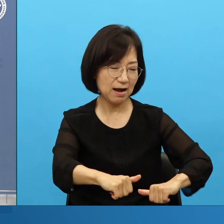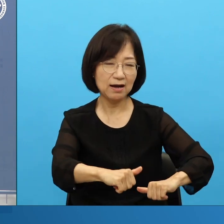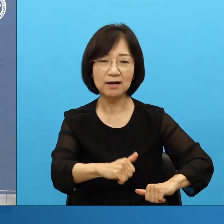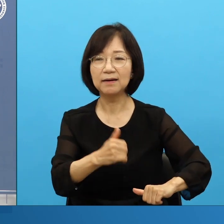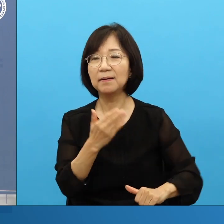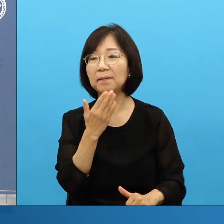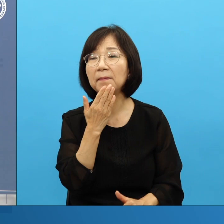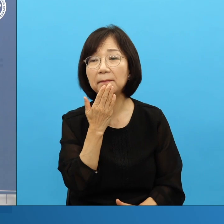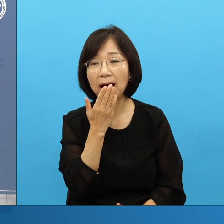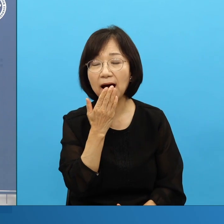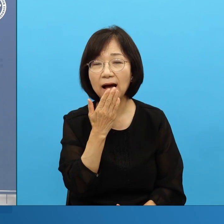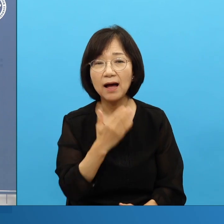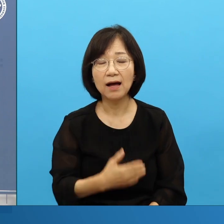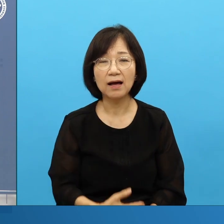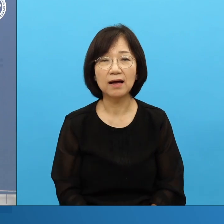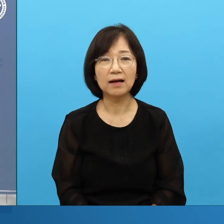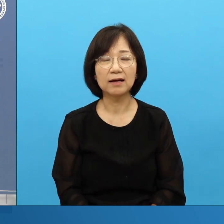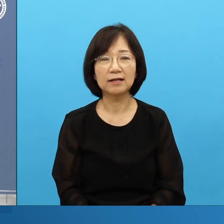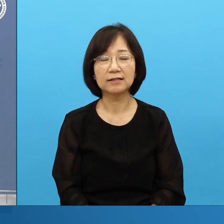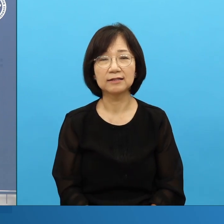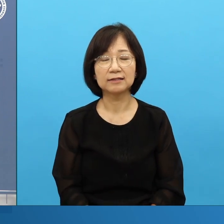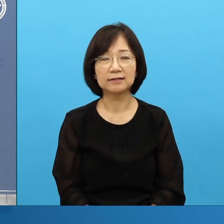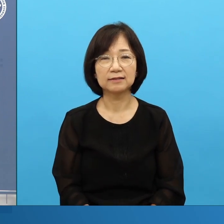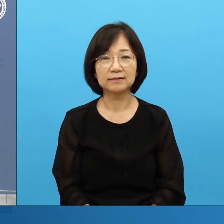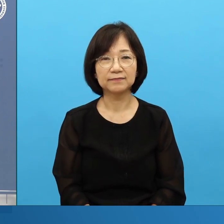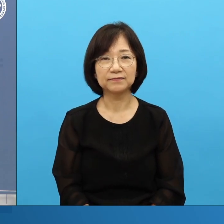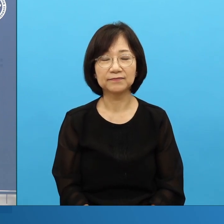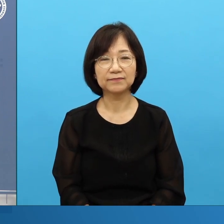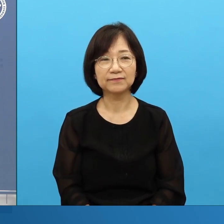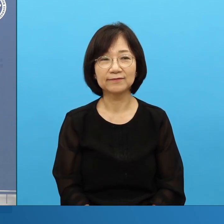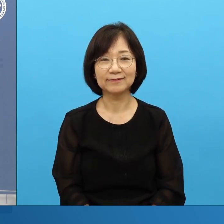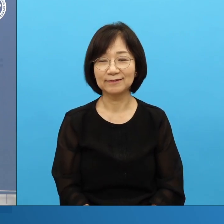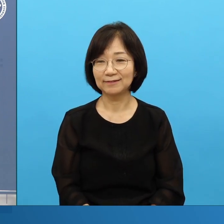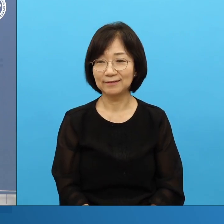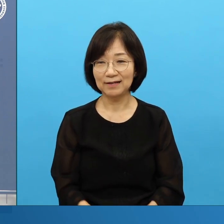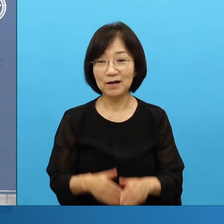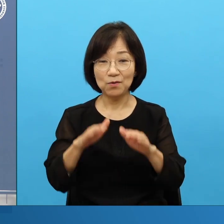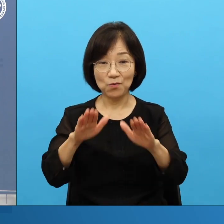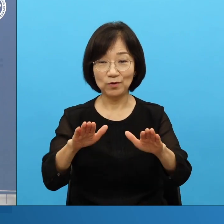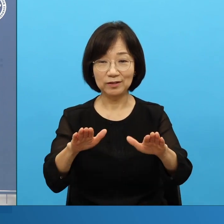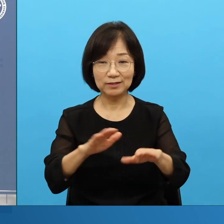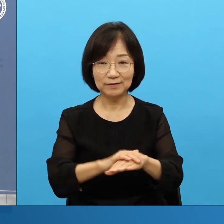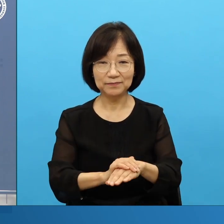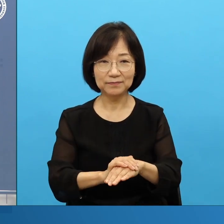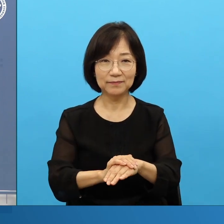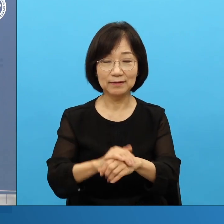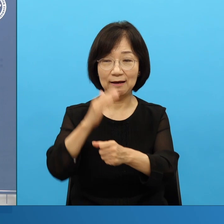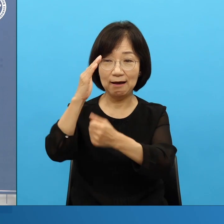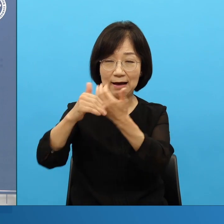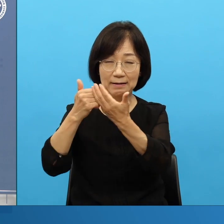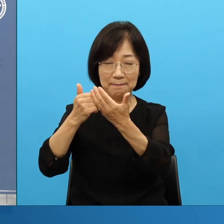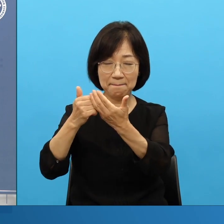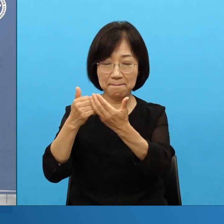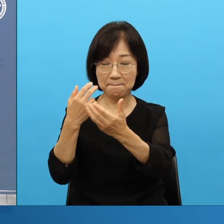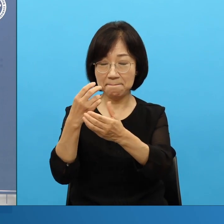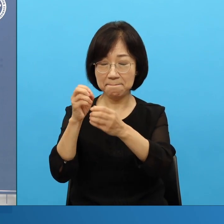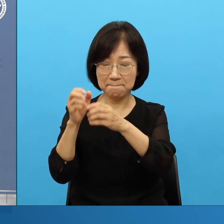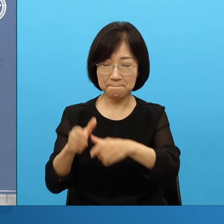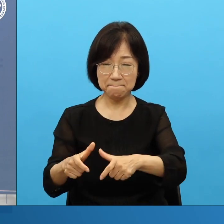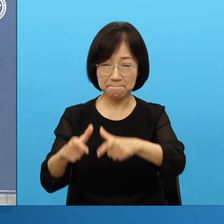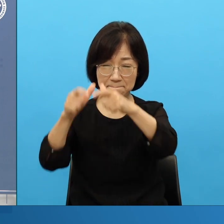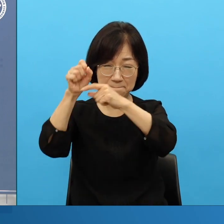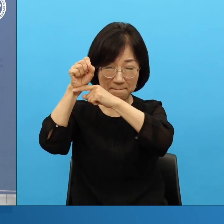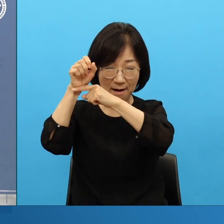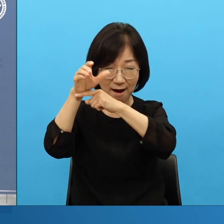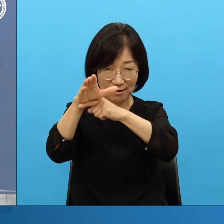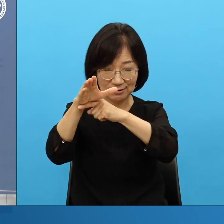demolish all these strongholds of darkness. 오늘 이 기도가 제 경험으로는요 잠깐 하는데도 됩니다.